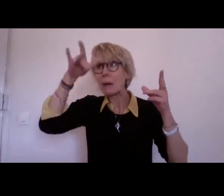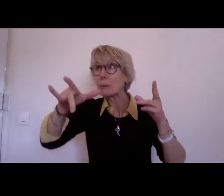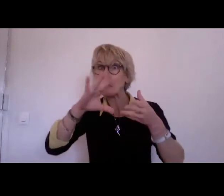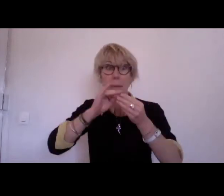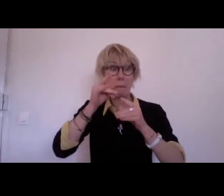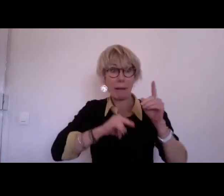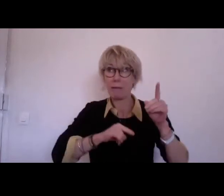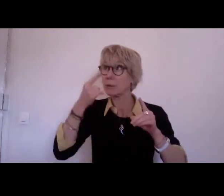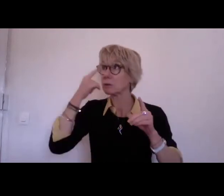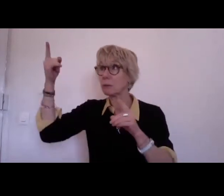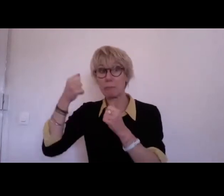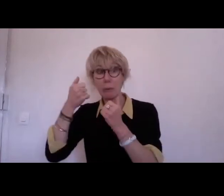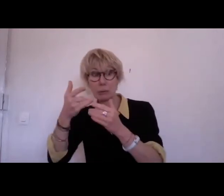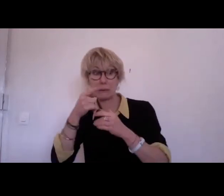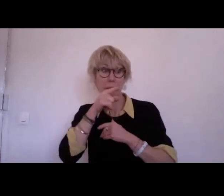mais j'attends quand même